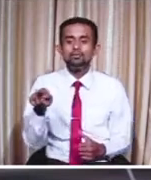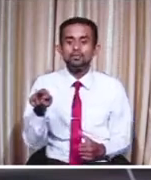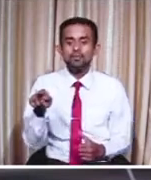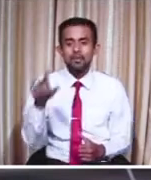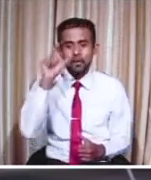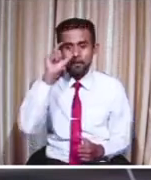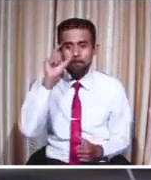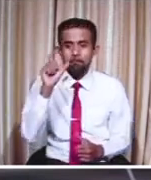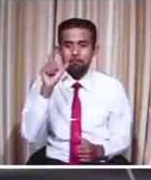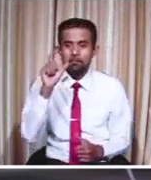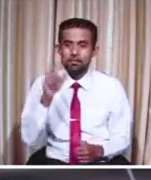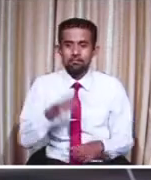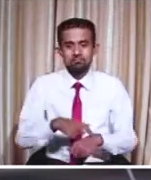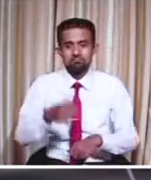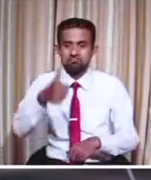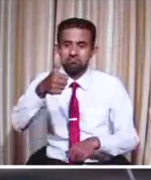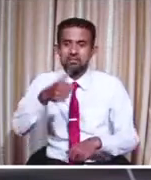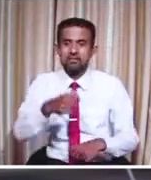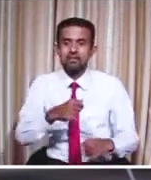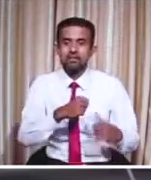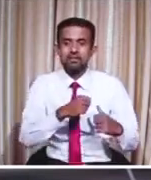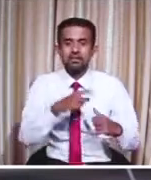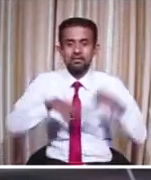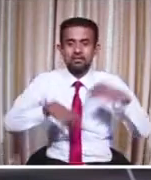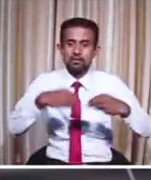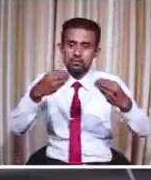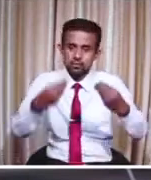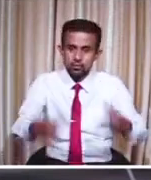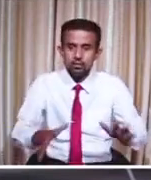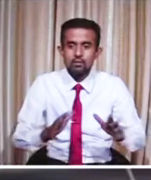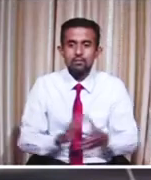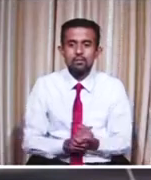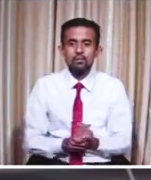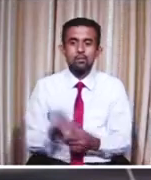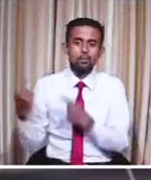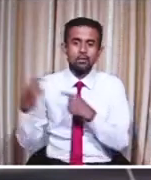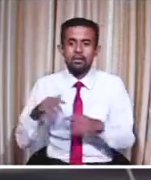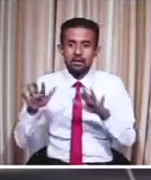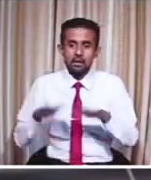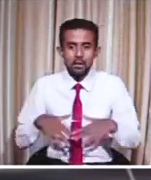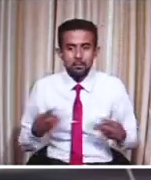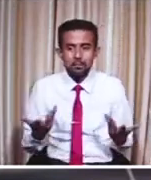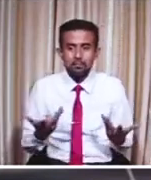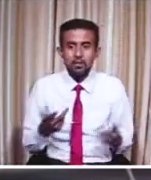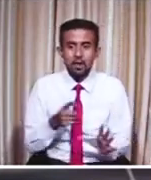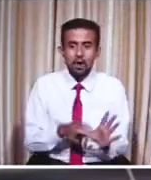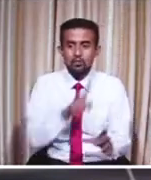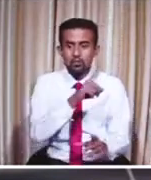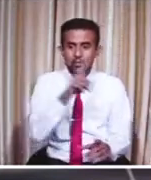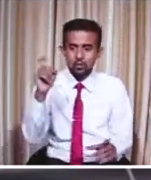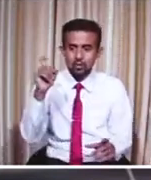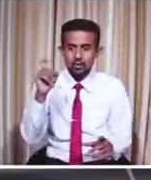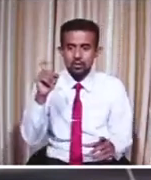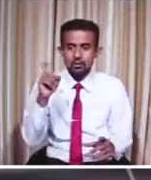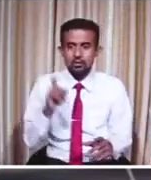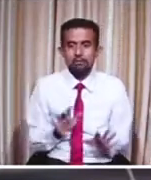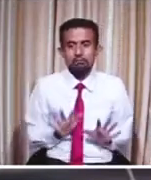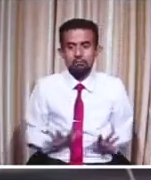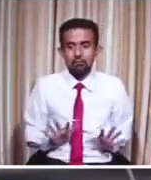Balan aku potong chance agni orang ni lirikno jingga bahagia. Chance dinut peradi lah. Meten ten ni baru. Aur dua kahamara kuiter kekeraga ngaji